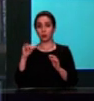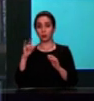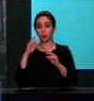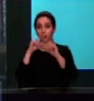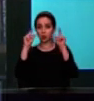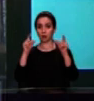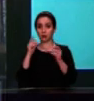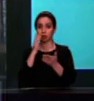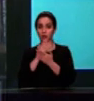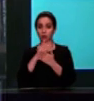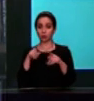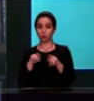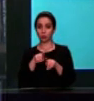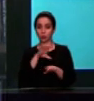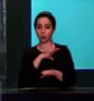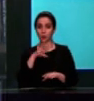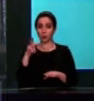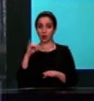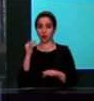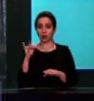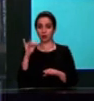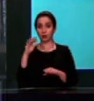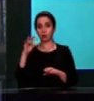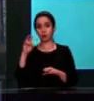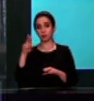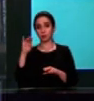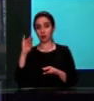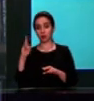parametrga ega bo'lgan, demak, mypic nomli